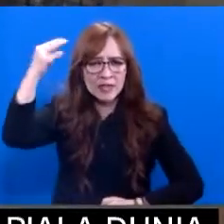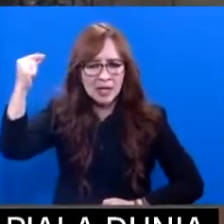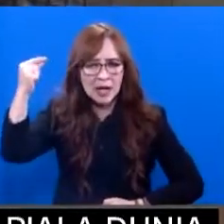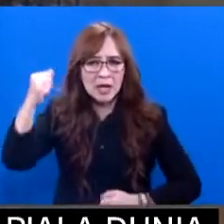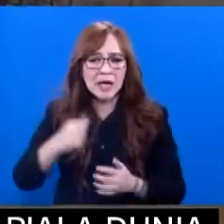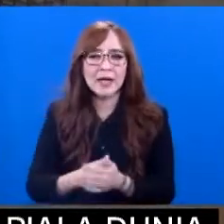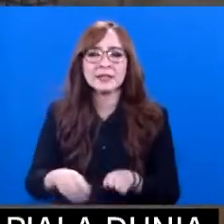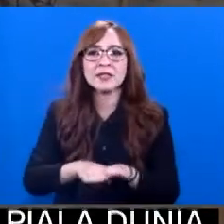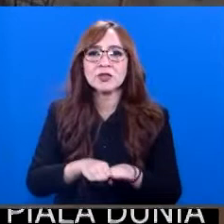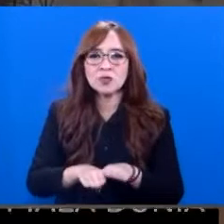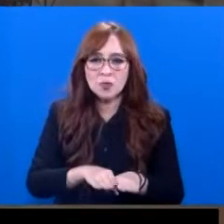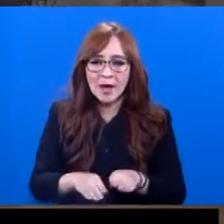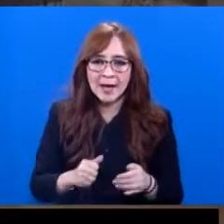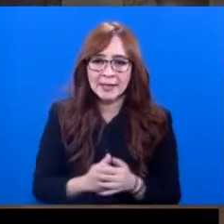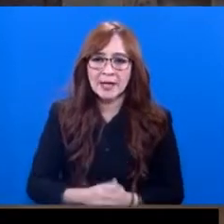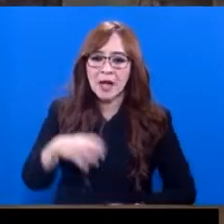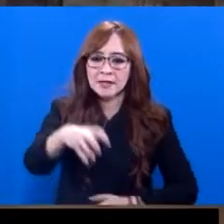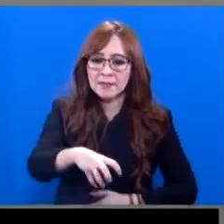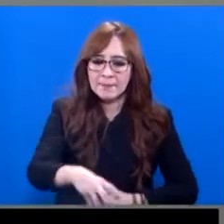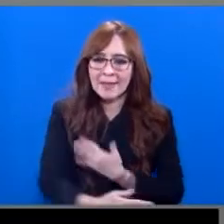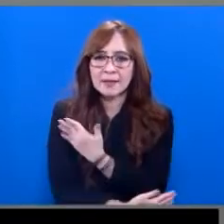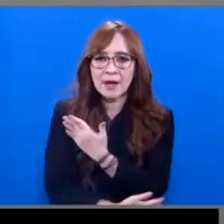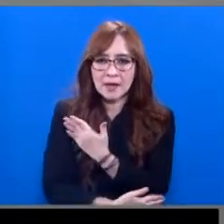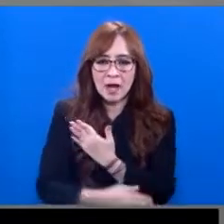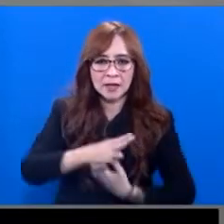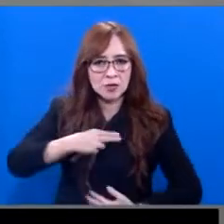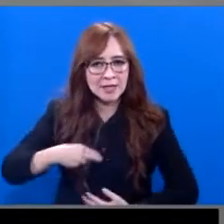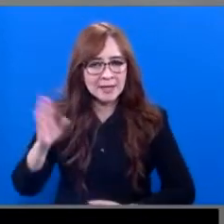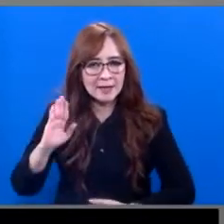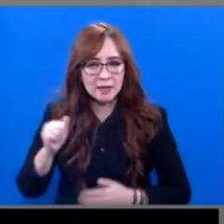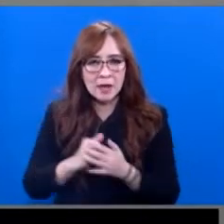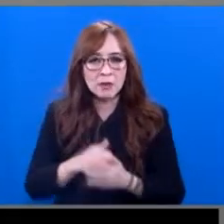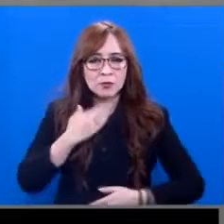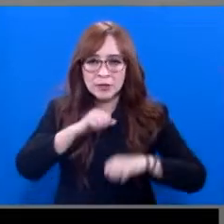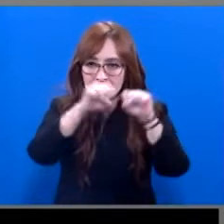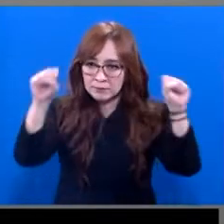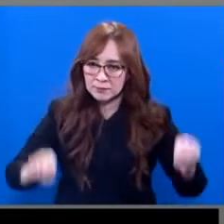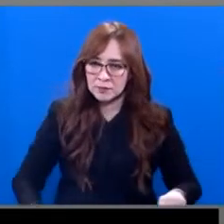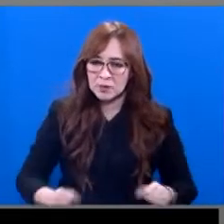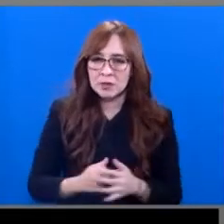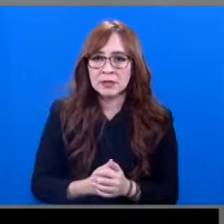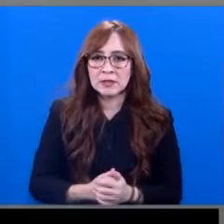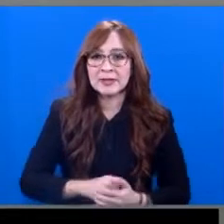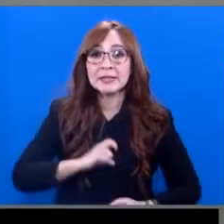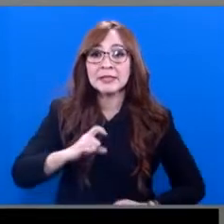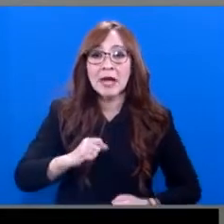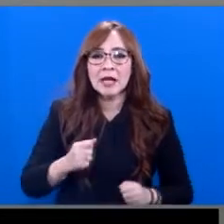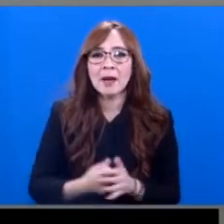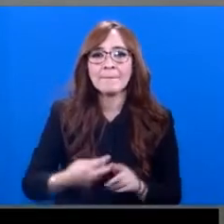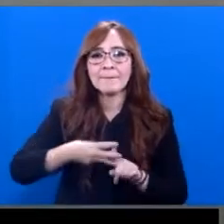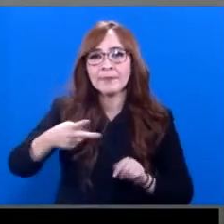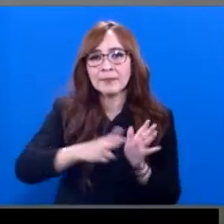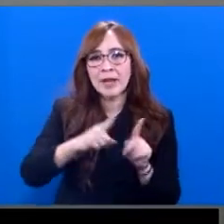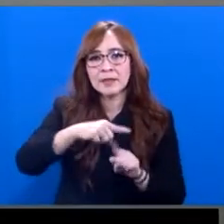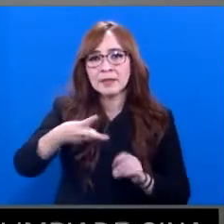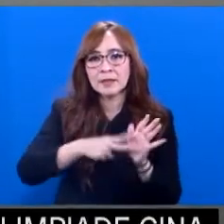dengan situasi dan kondisi geografis negara. Indonesia misalnya tidak menganut sistem pertahanan ibu kota model fortifikasi atau benteng.